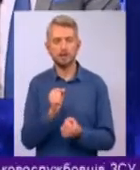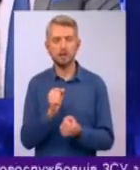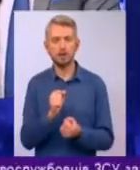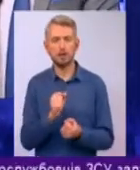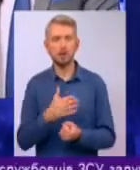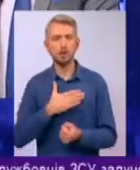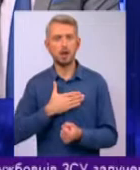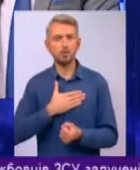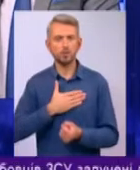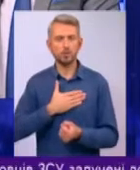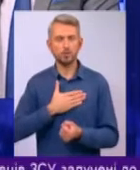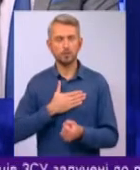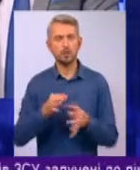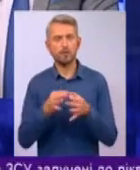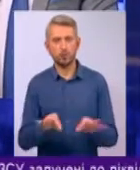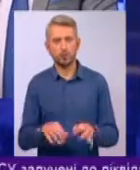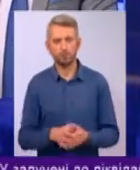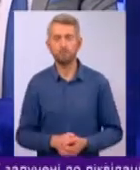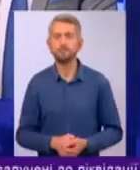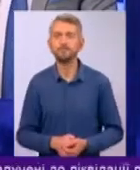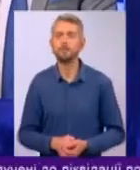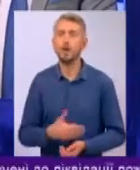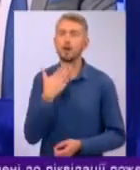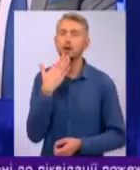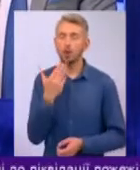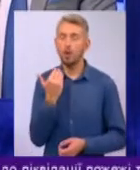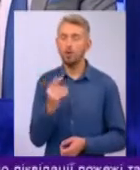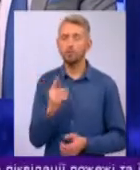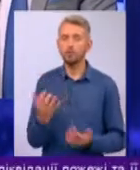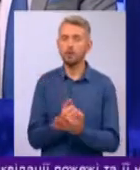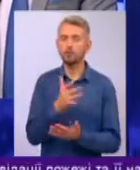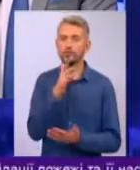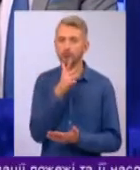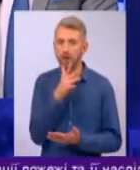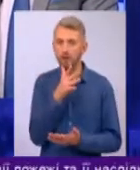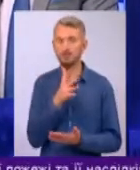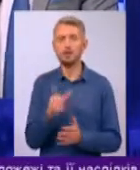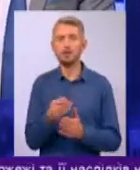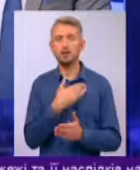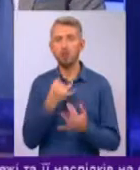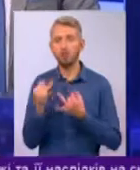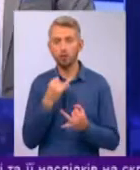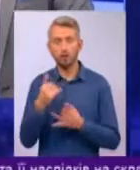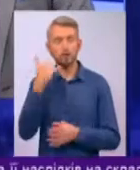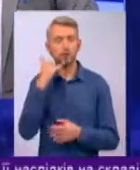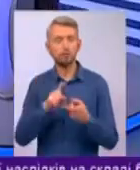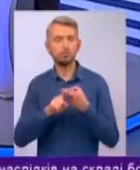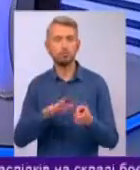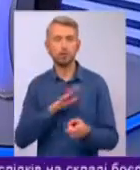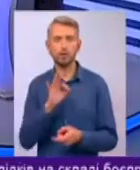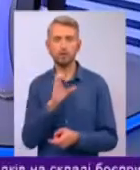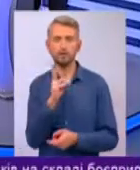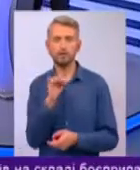за нашу свободу. Пане Олександре, дякуємо вам, що знайшли час з нами поспілкуватися. Нагадаю, телефоном